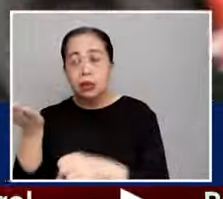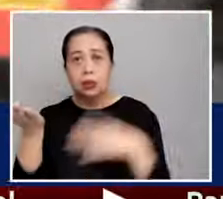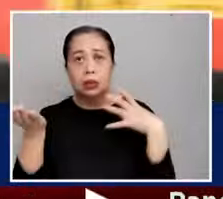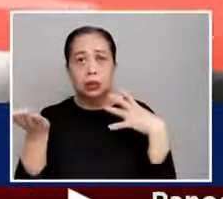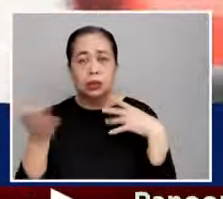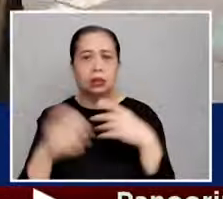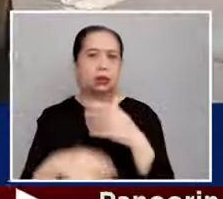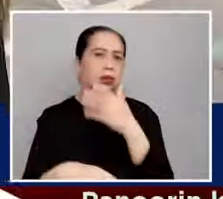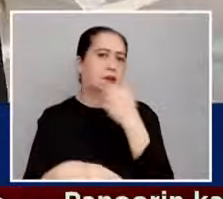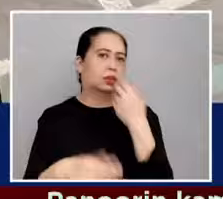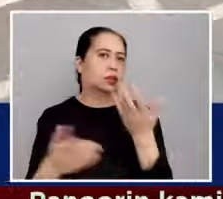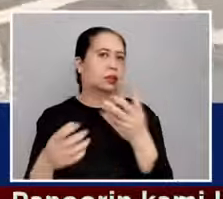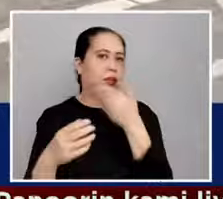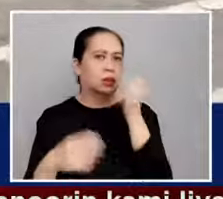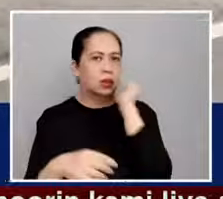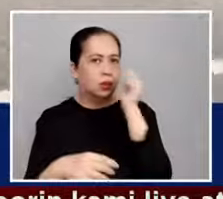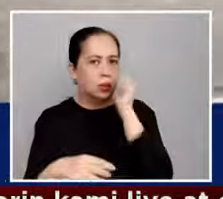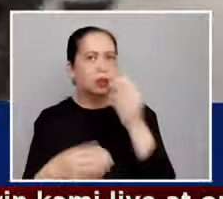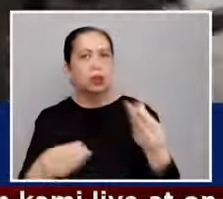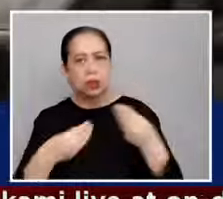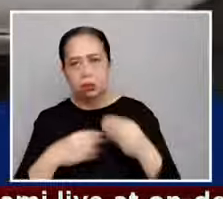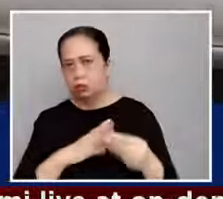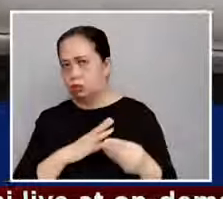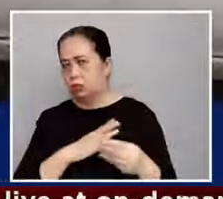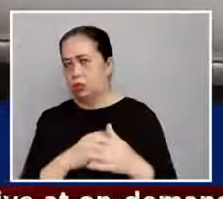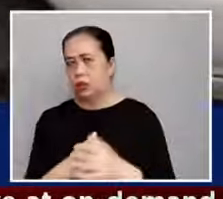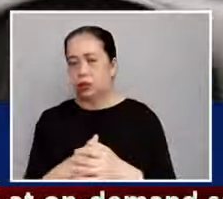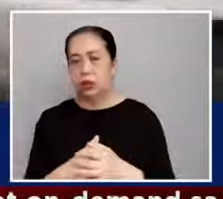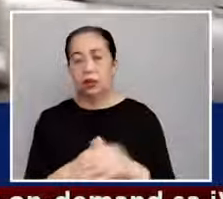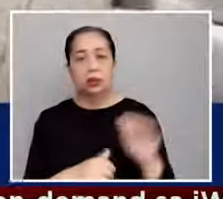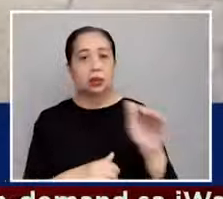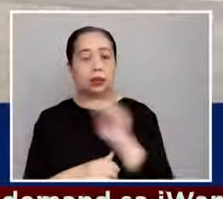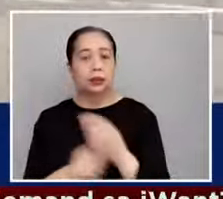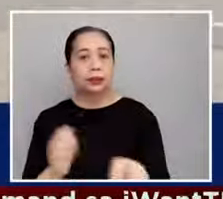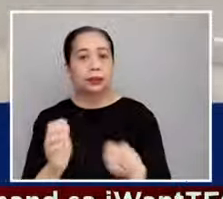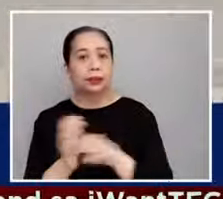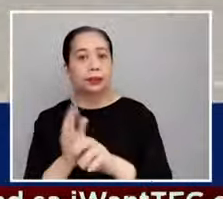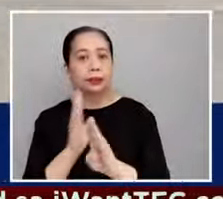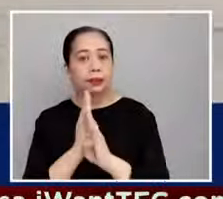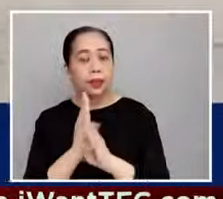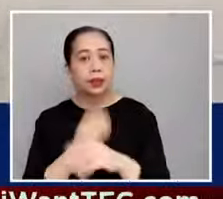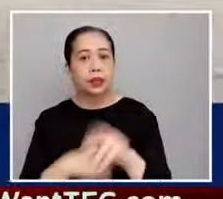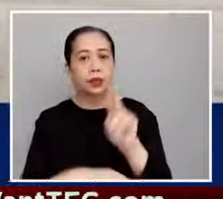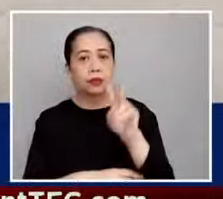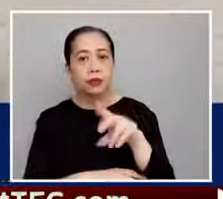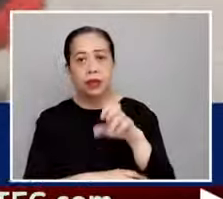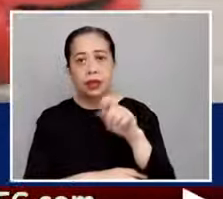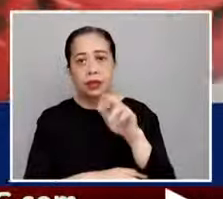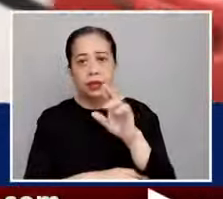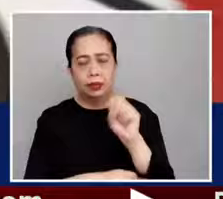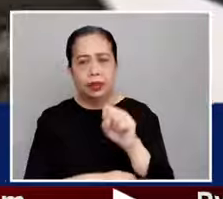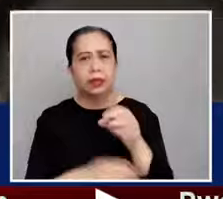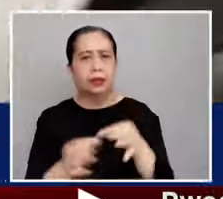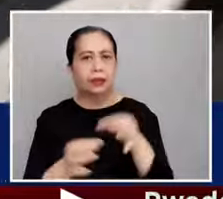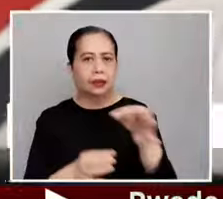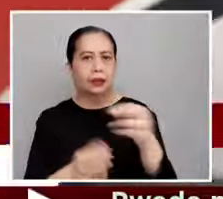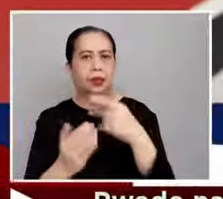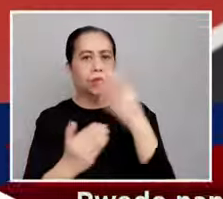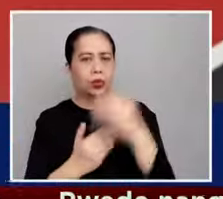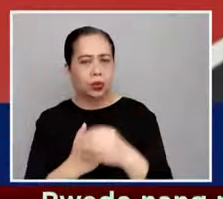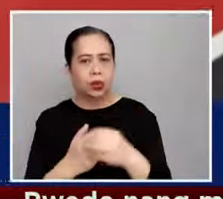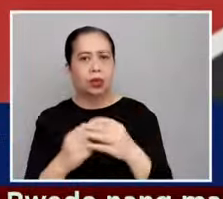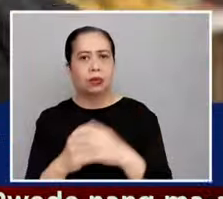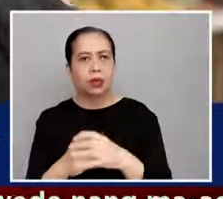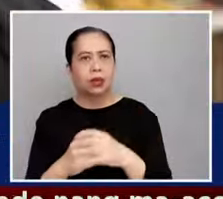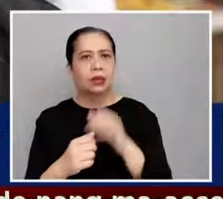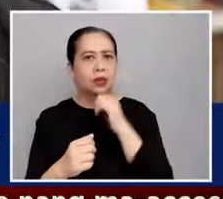arawan na rin ibibigay yun. Panawagan naman ng ilang pasahero ng bus at UV Express, palawigin pa ang programa bukod sa mga